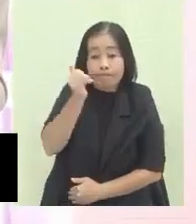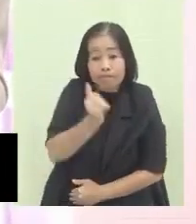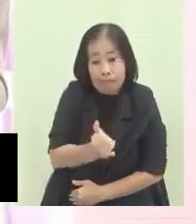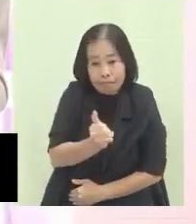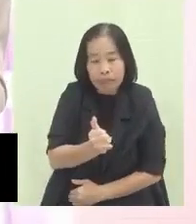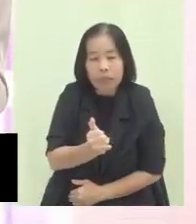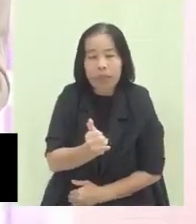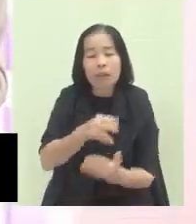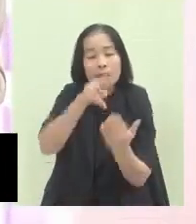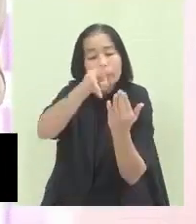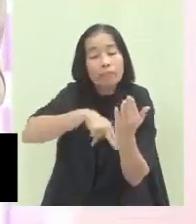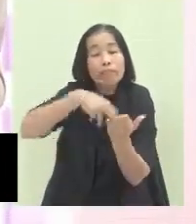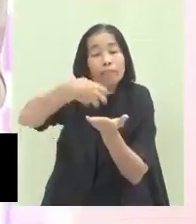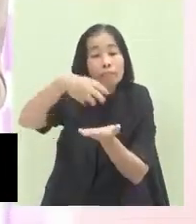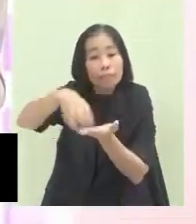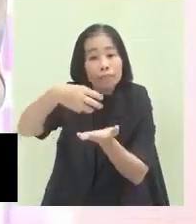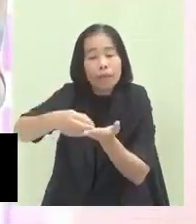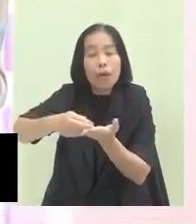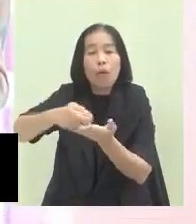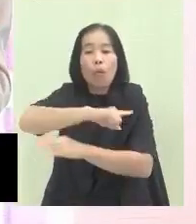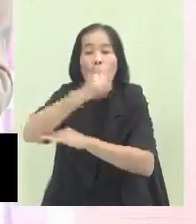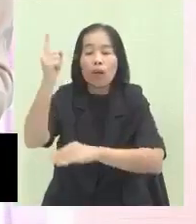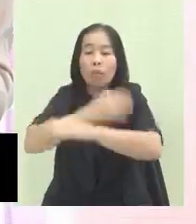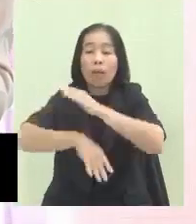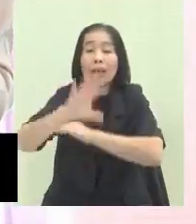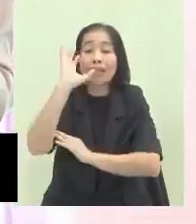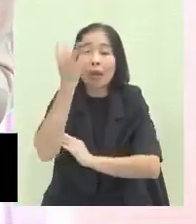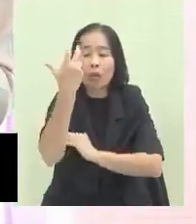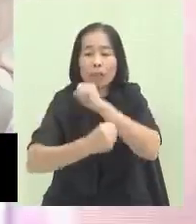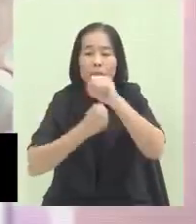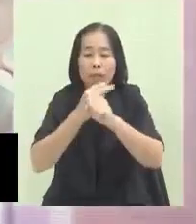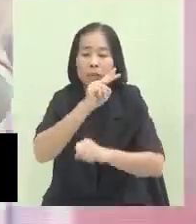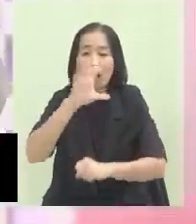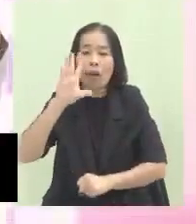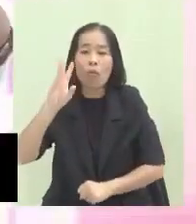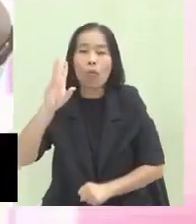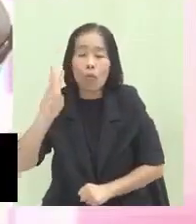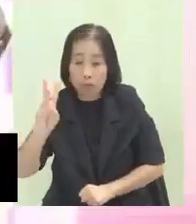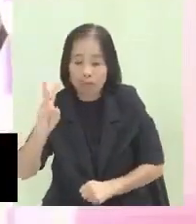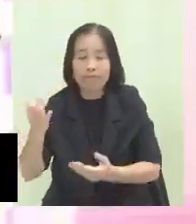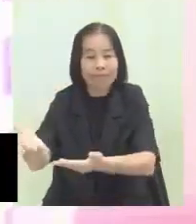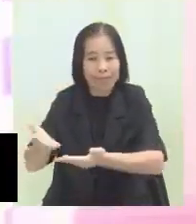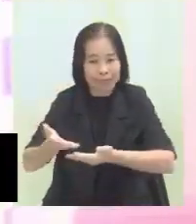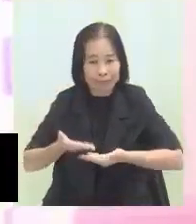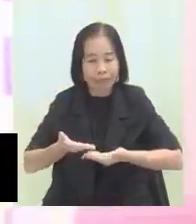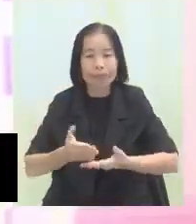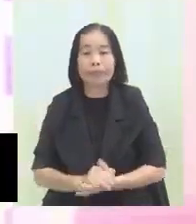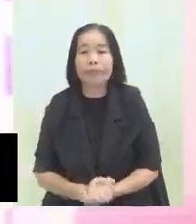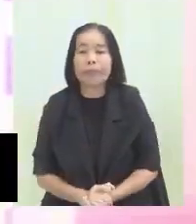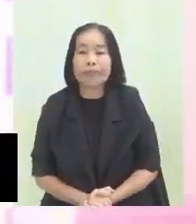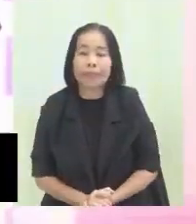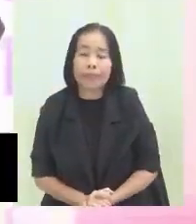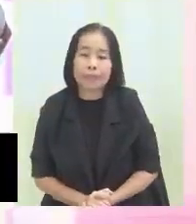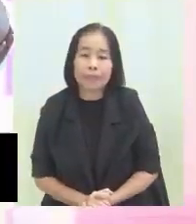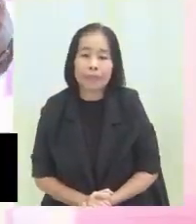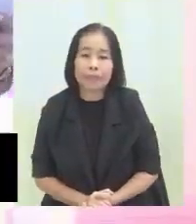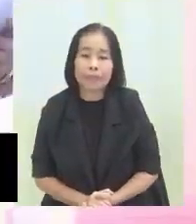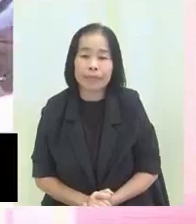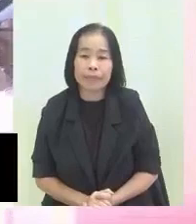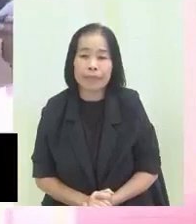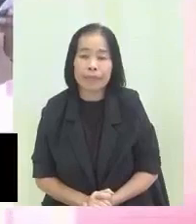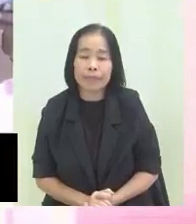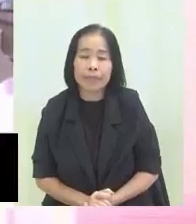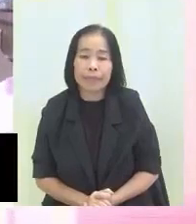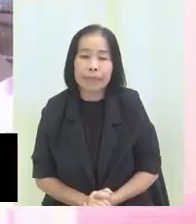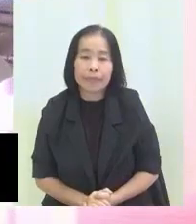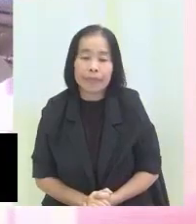ากลประจำปี2566ด้วยนะครับ And we would like to invite the president of the Disabled